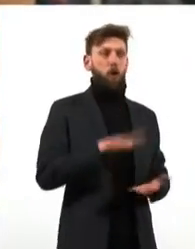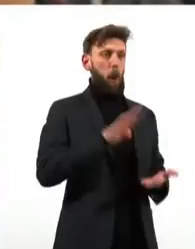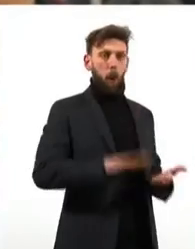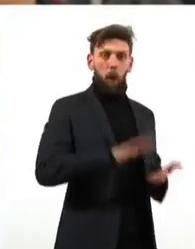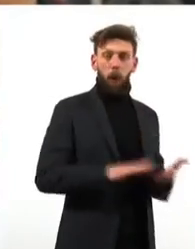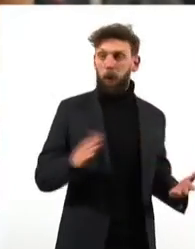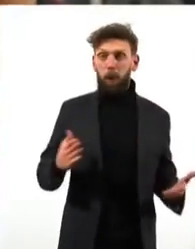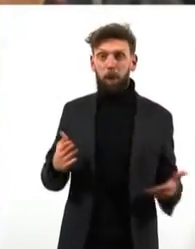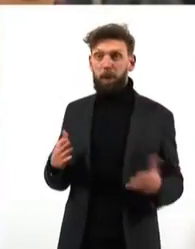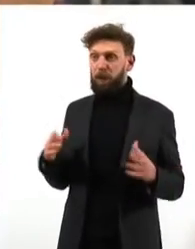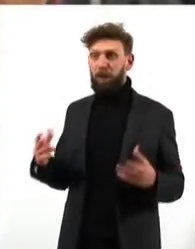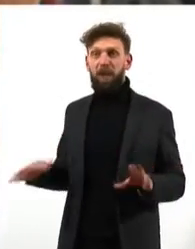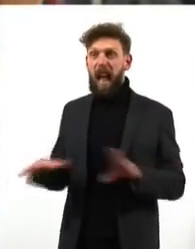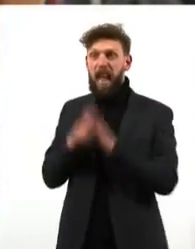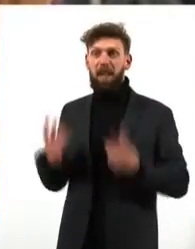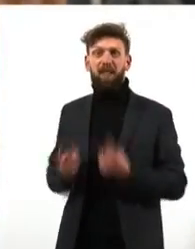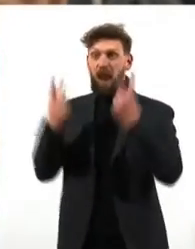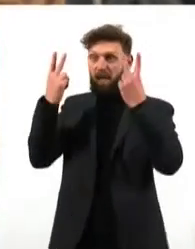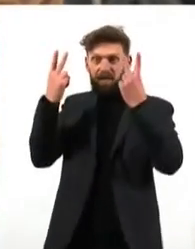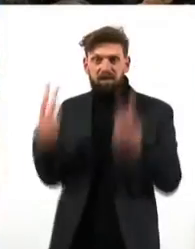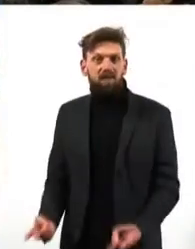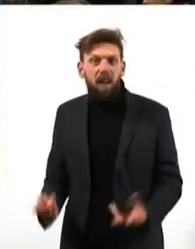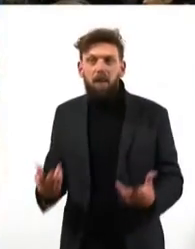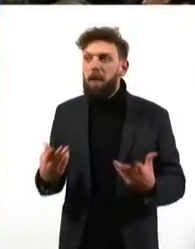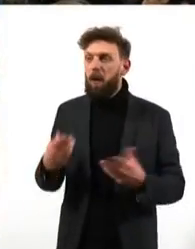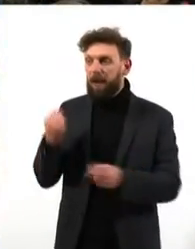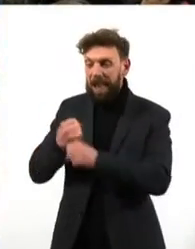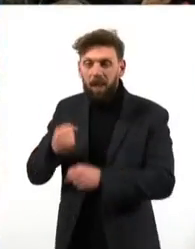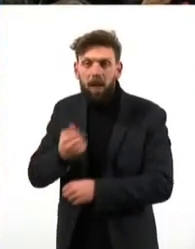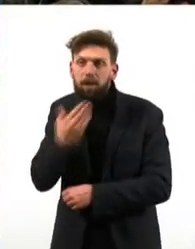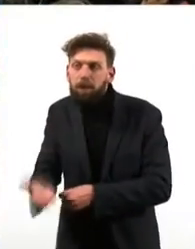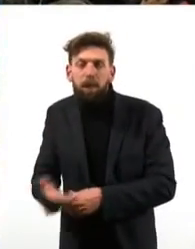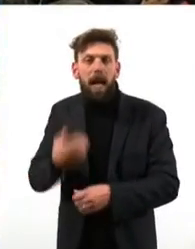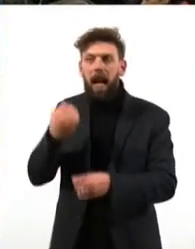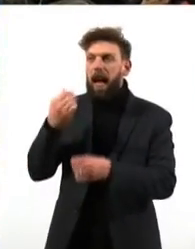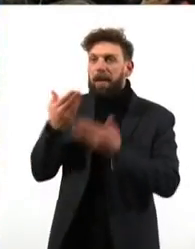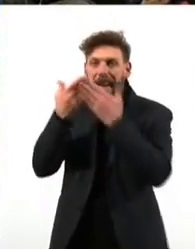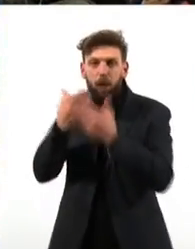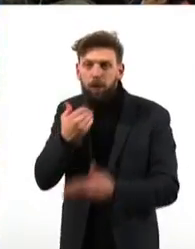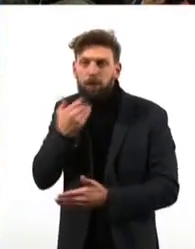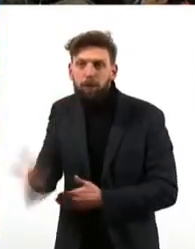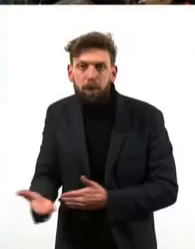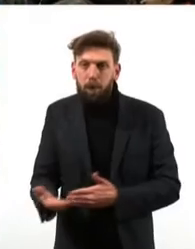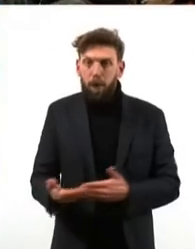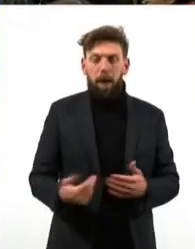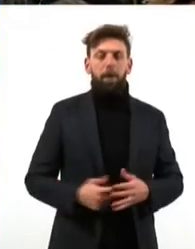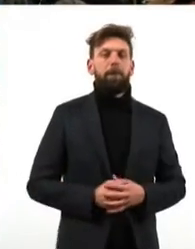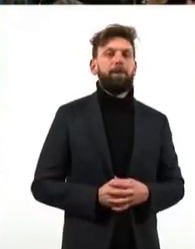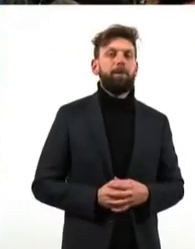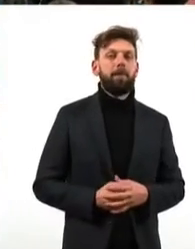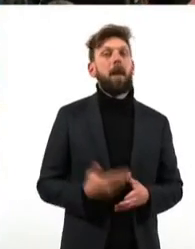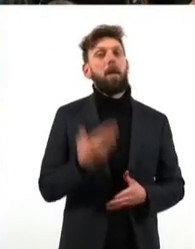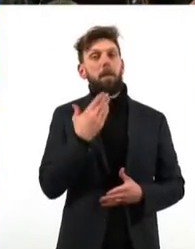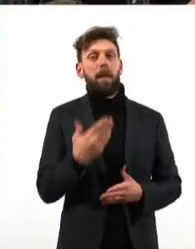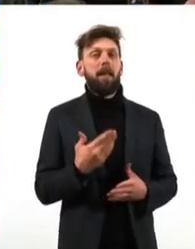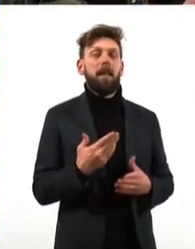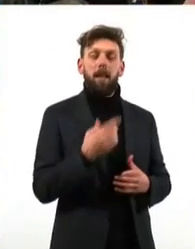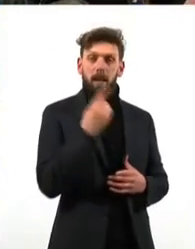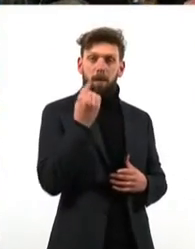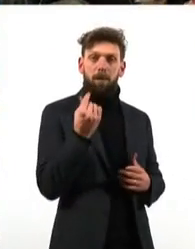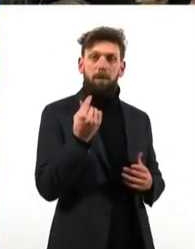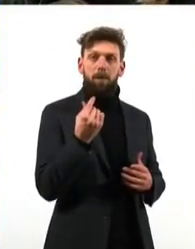pas socialement et on ne fait pas d'études. Merci beaucoup, Anne-Sophie. Monsieur le ministre, je crois que vous vouliez prendre la parole, cher Olivier